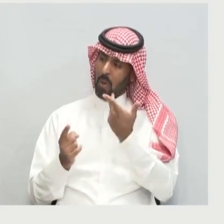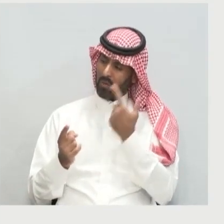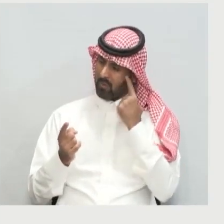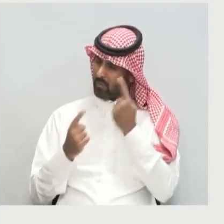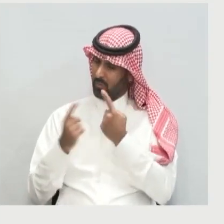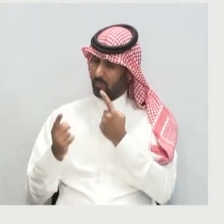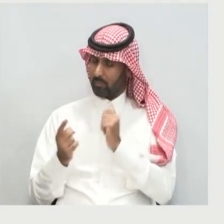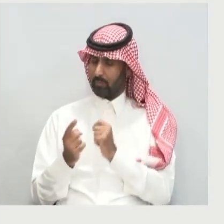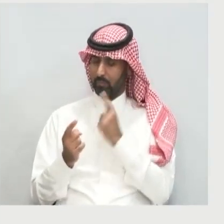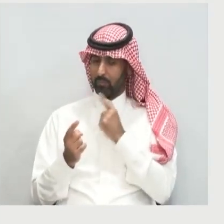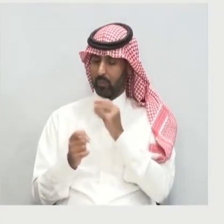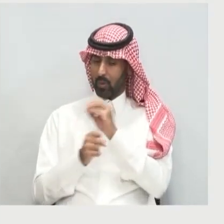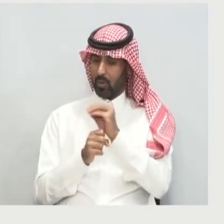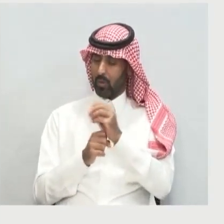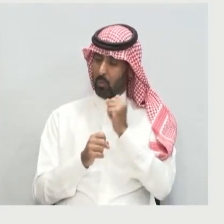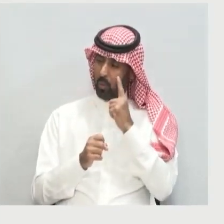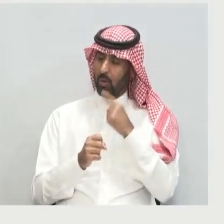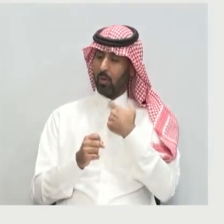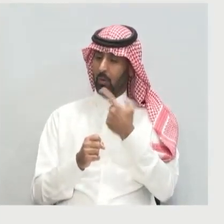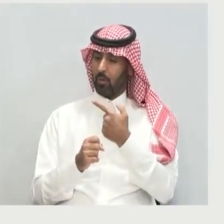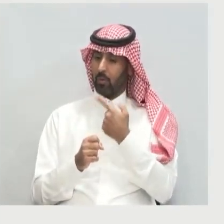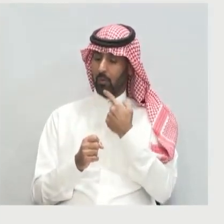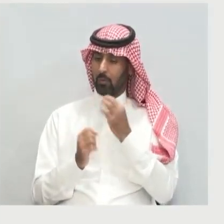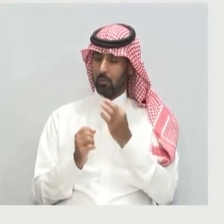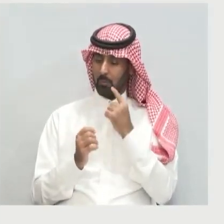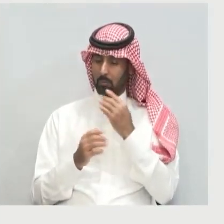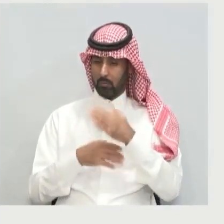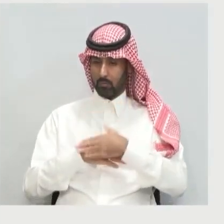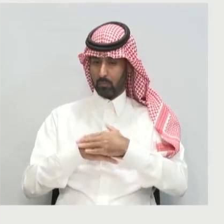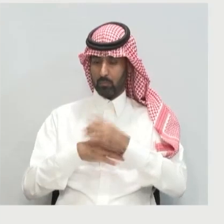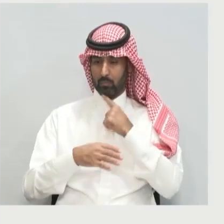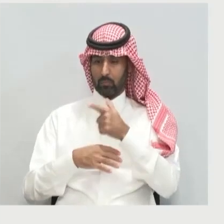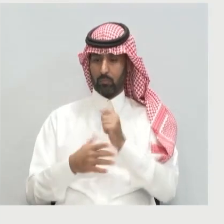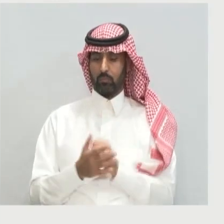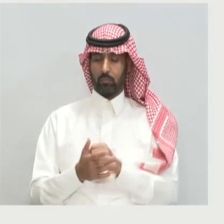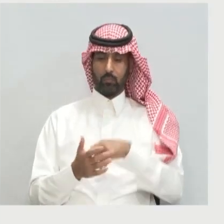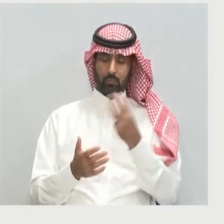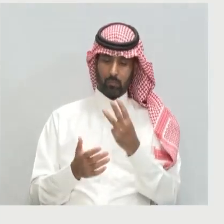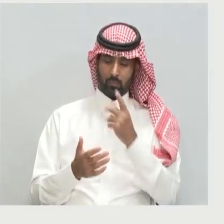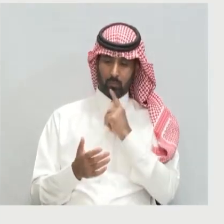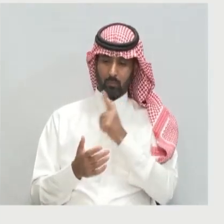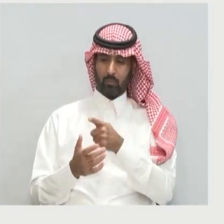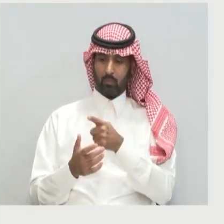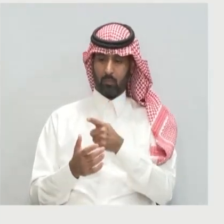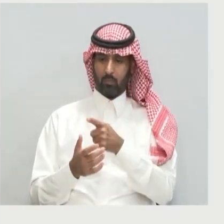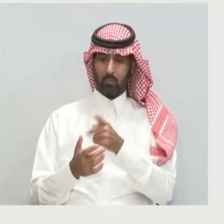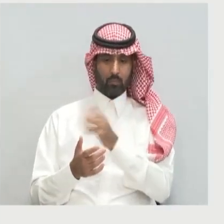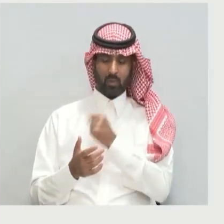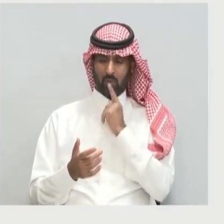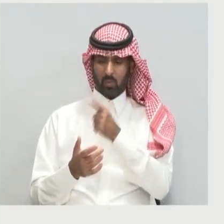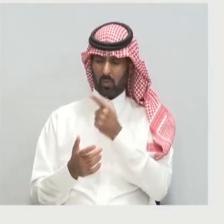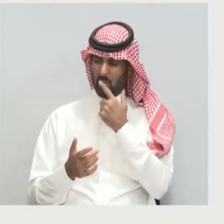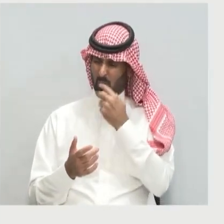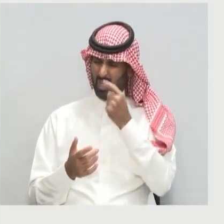الاخرين والتعبير عن ارائك بطريقه مهذبه ثالثا لا تستخدم لغه